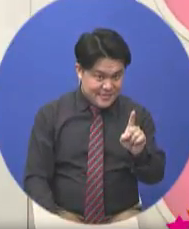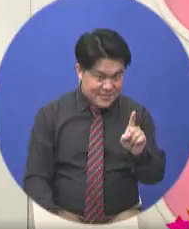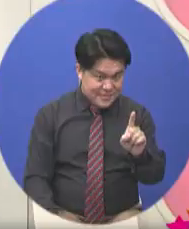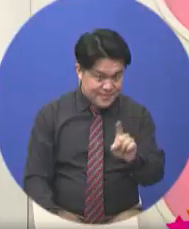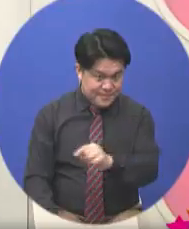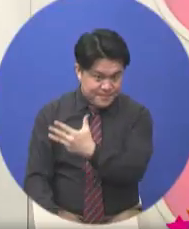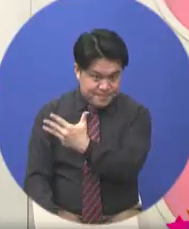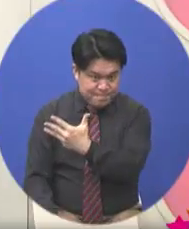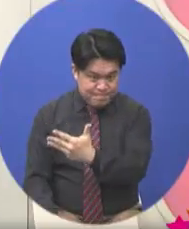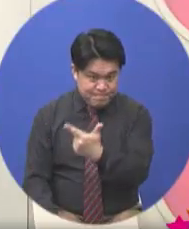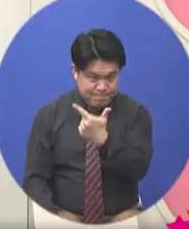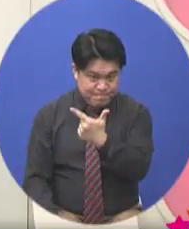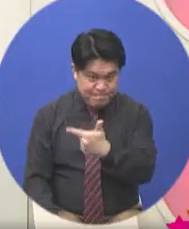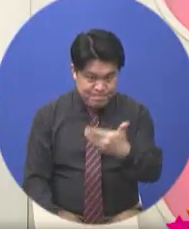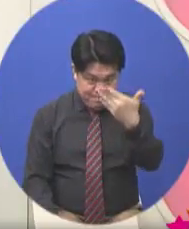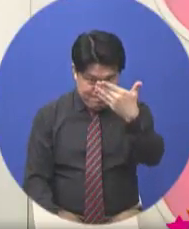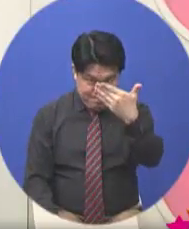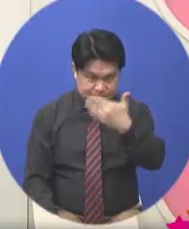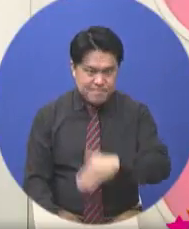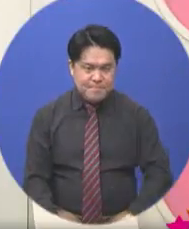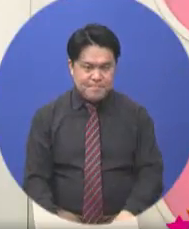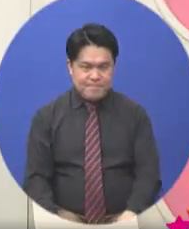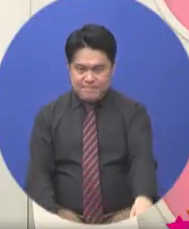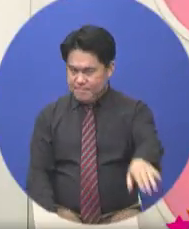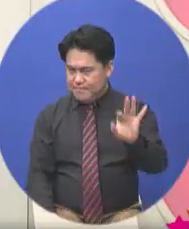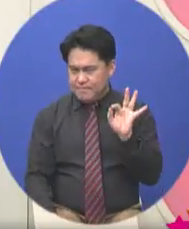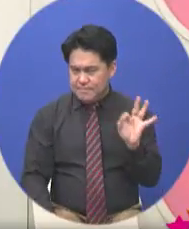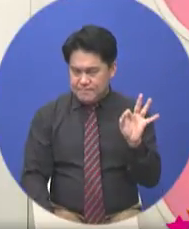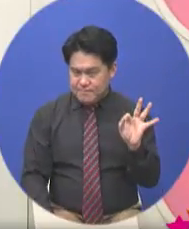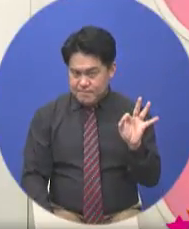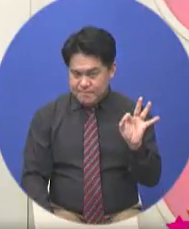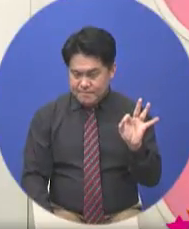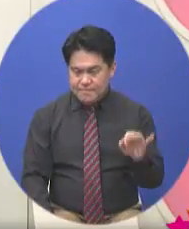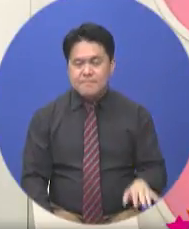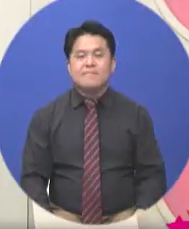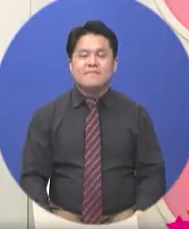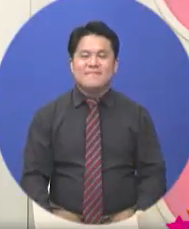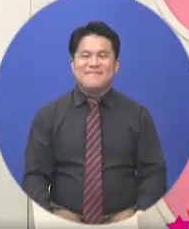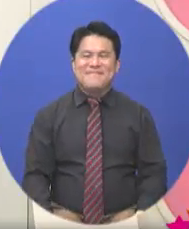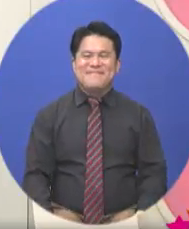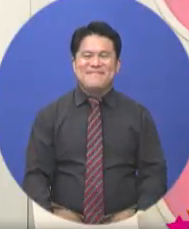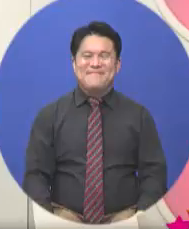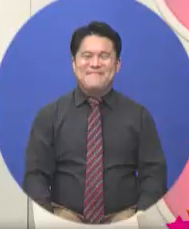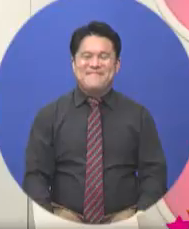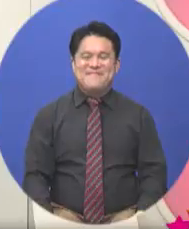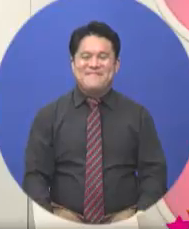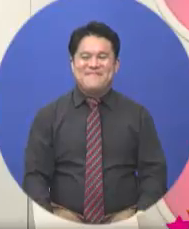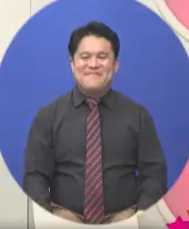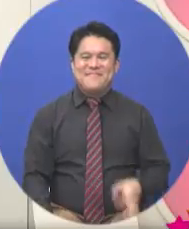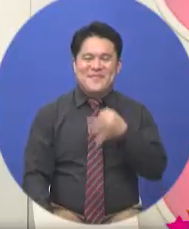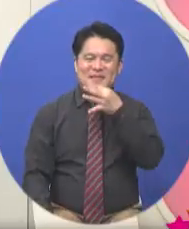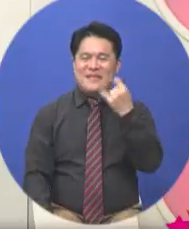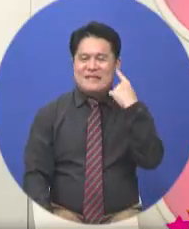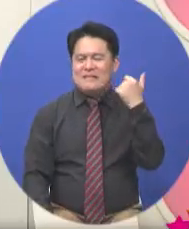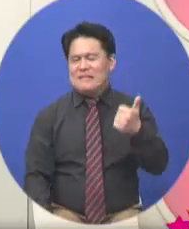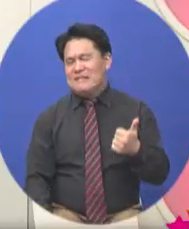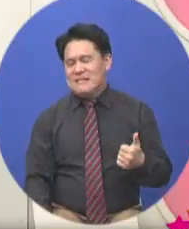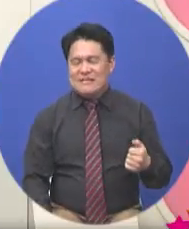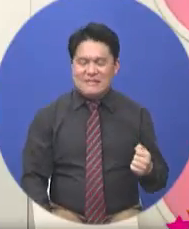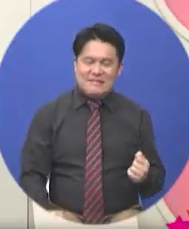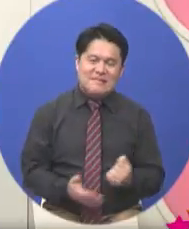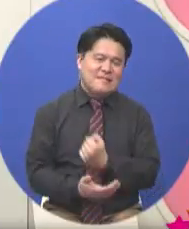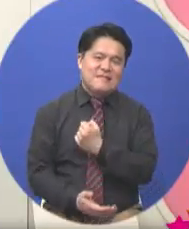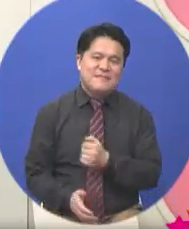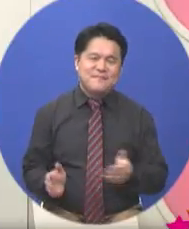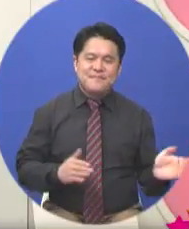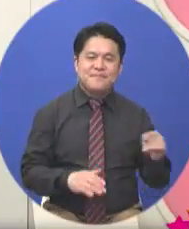점수입니다. 8점, 6점, 9점, 보너스 10점. 그래요. 아 소리가 참 좋았는데. 네,